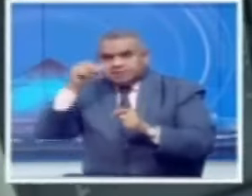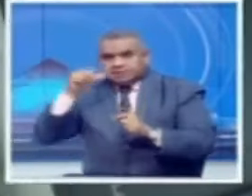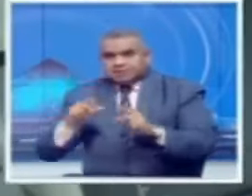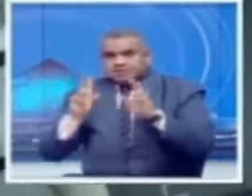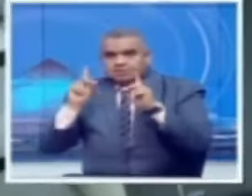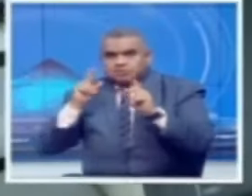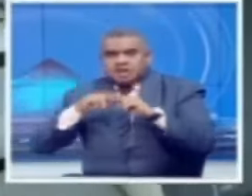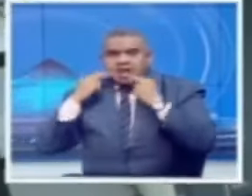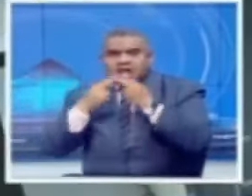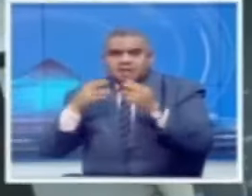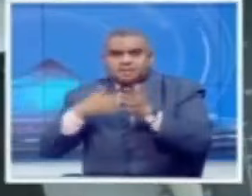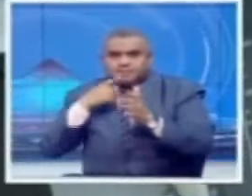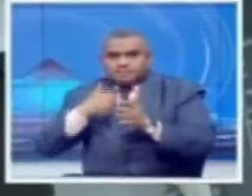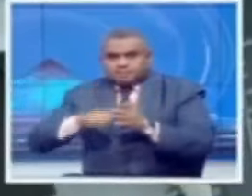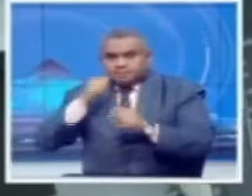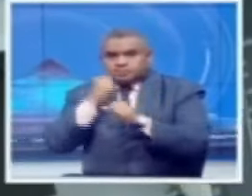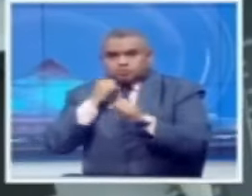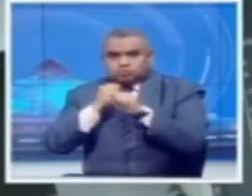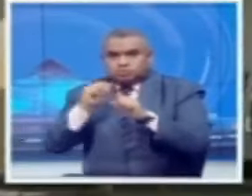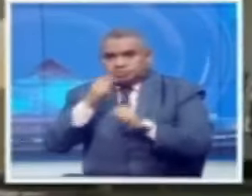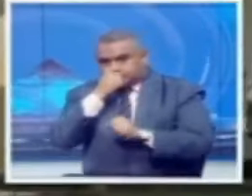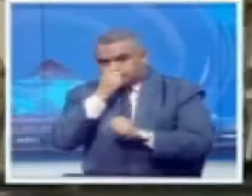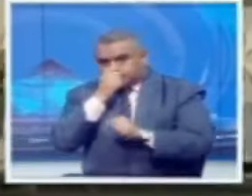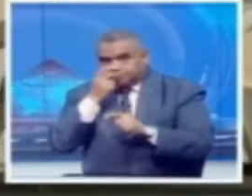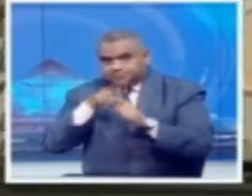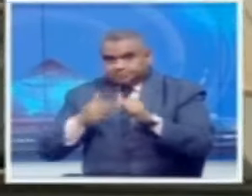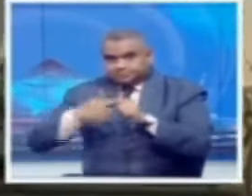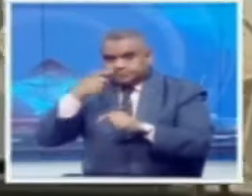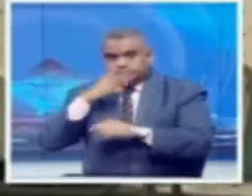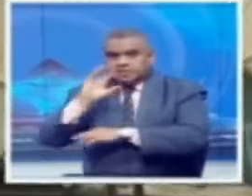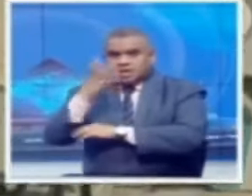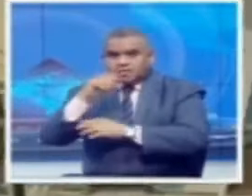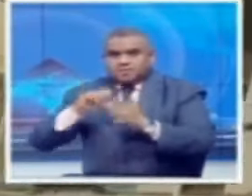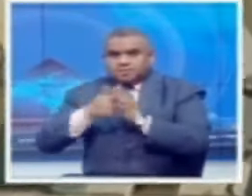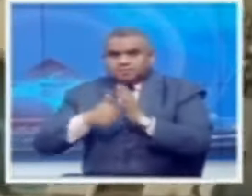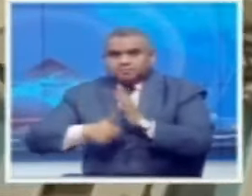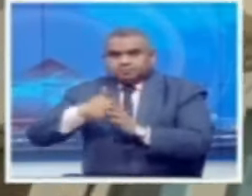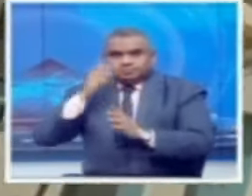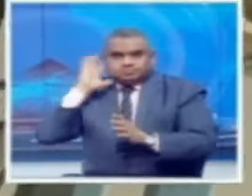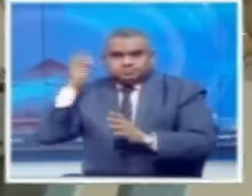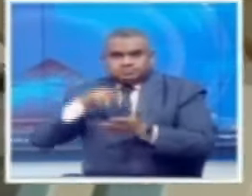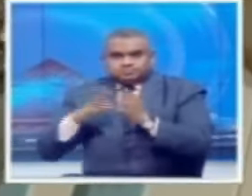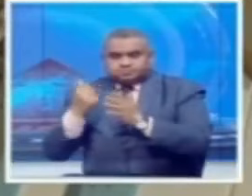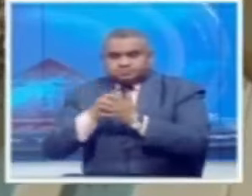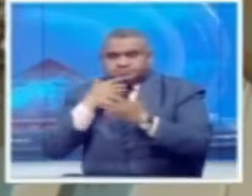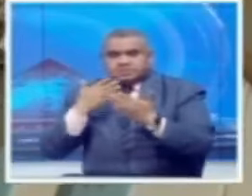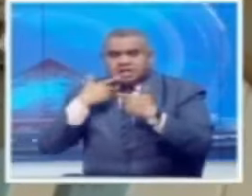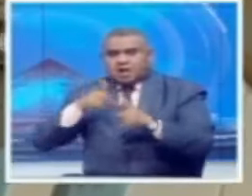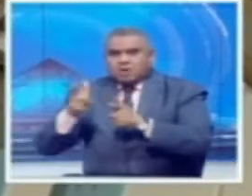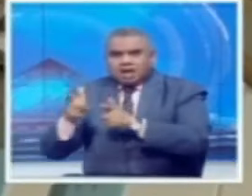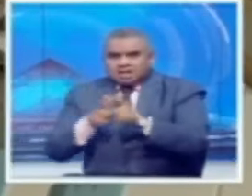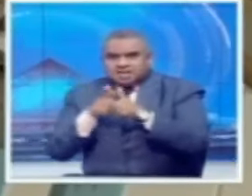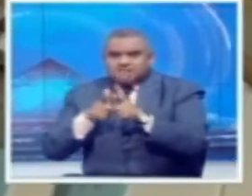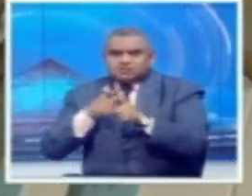للقنوات التلفزيونية العامة عليه. كما يتميز القمر الجديد بإمكانية المناورة بالهوائيات